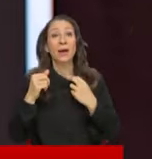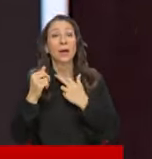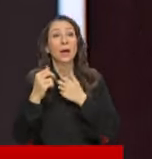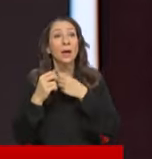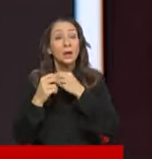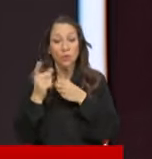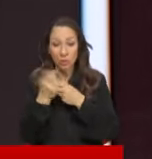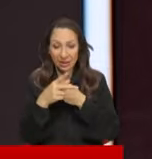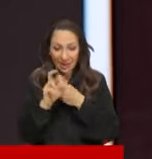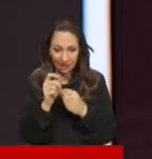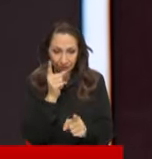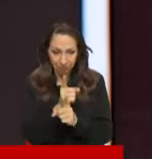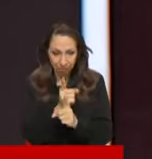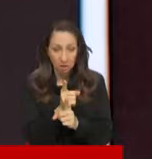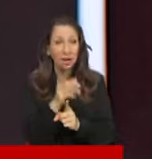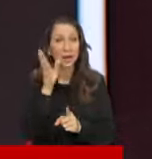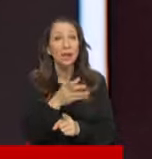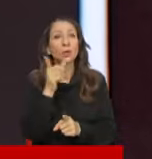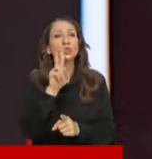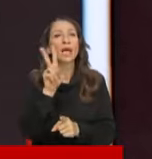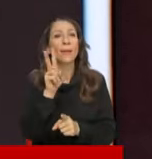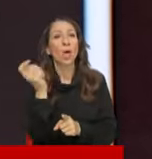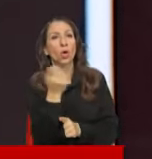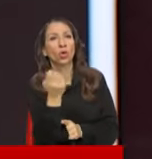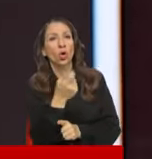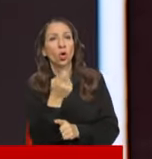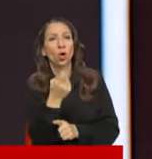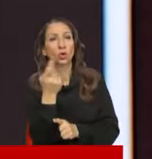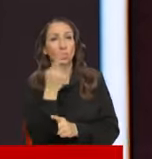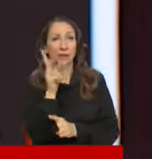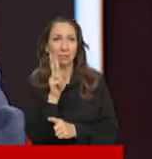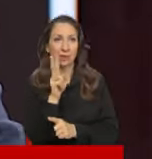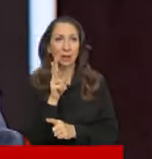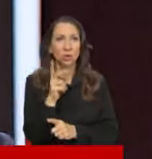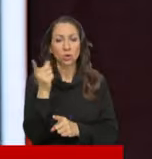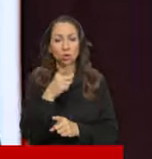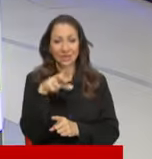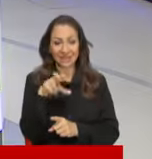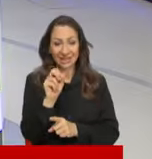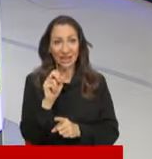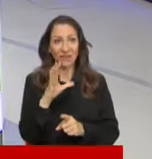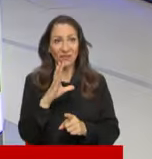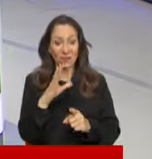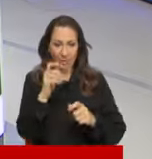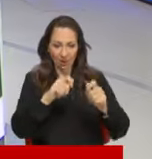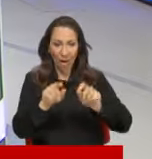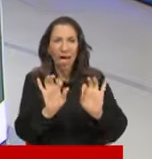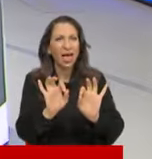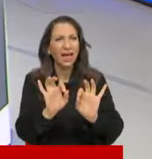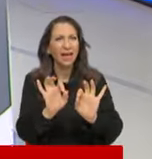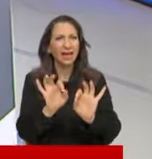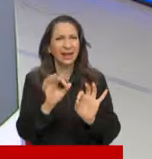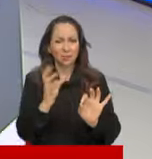180'e denk getiriyoruz geriye kalan % 20'sini ödüyor % 120 Evet yani % 180'in mevcut Yapı stoğundan